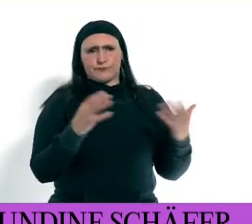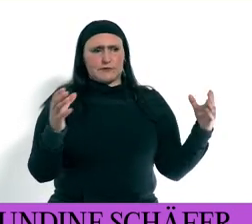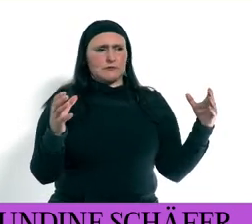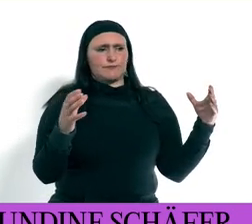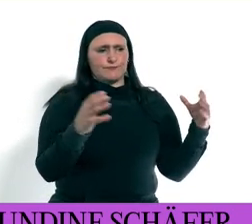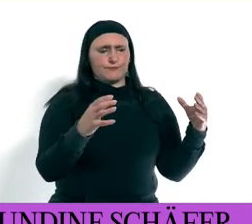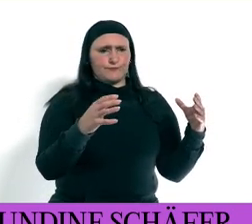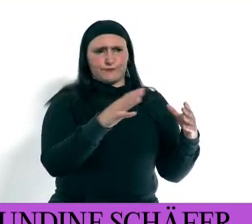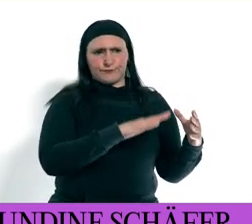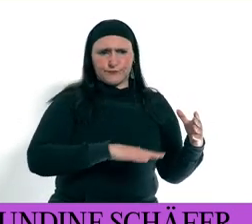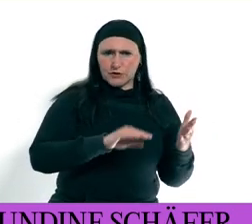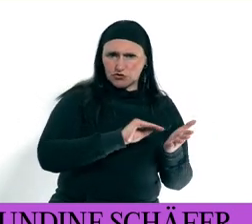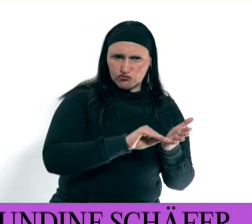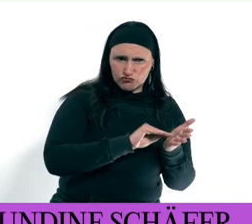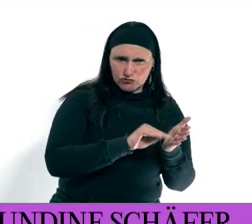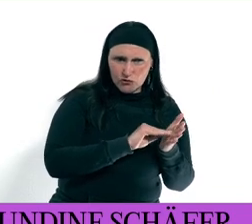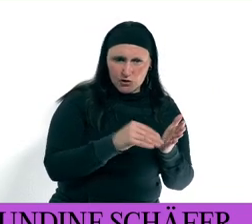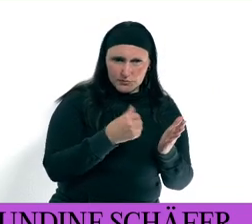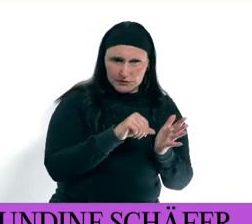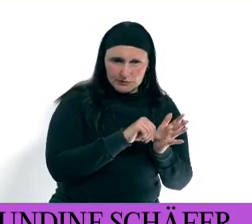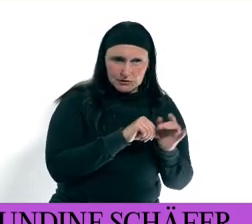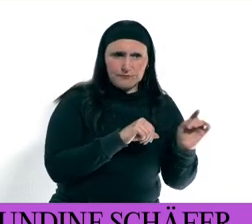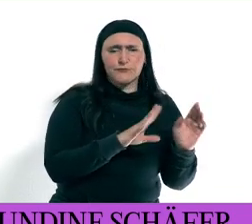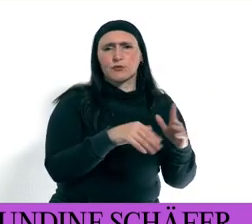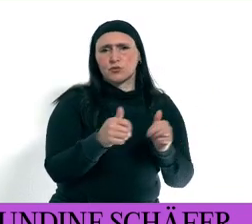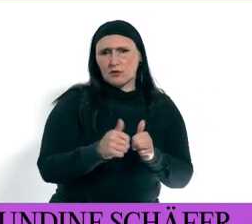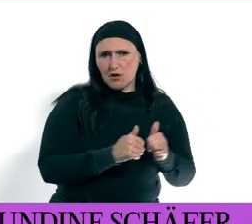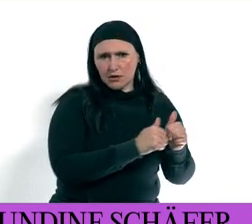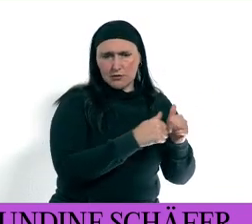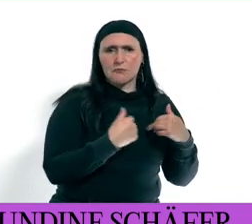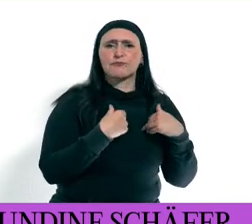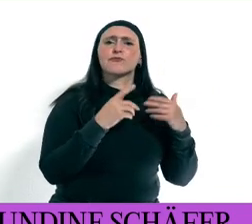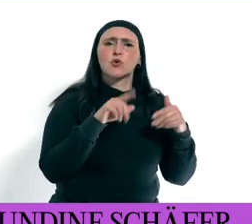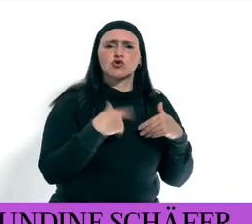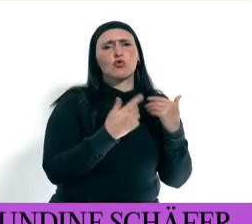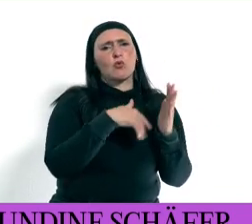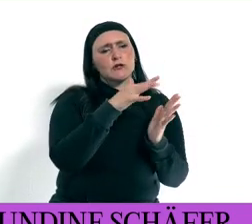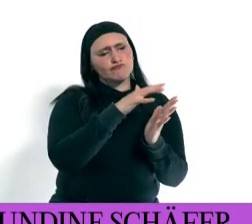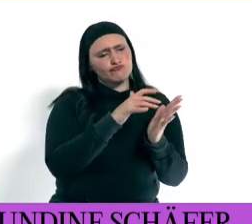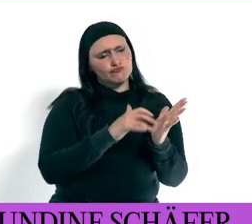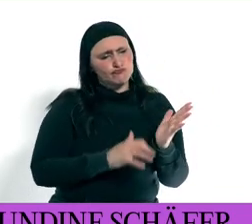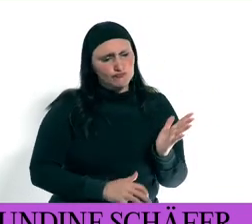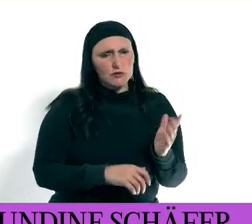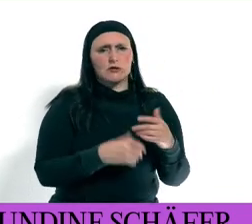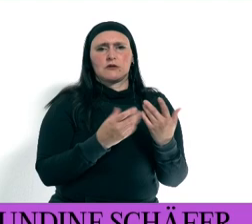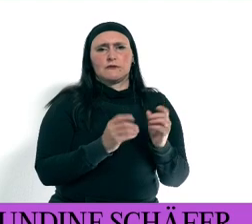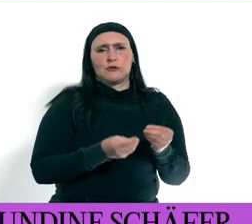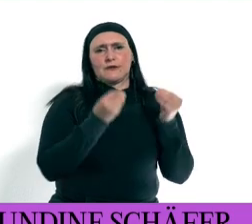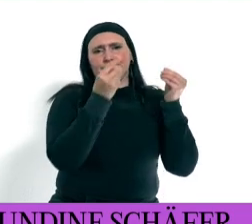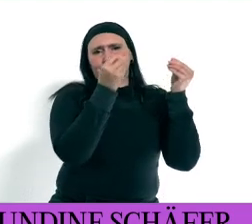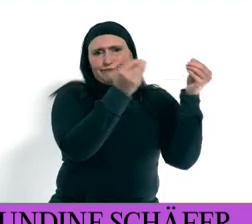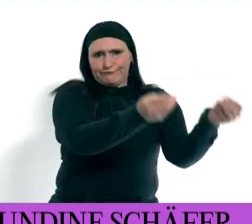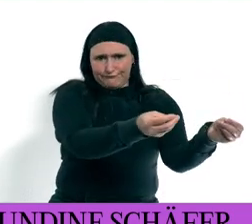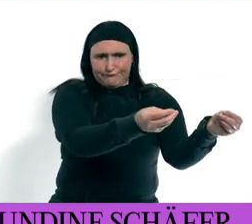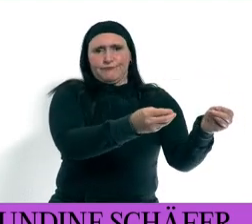unser Glück war, dass es diese Money Stiftung gab, die uns unterstützte. And